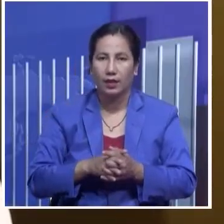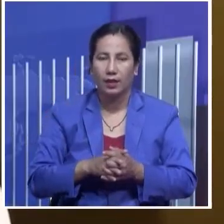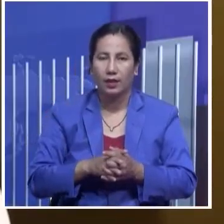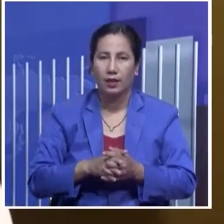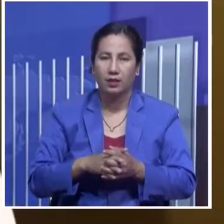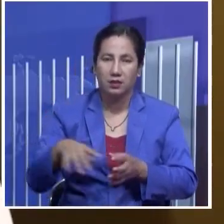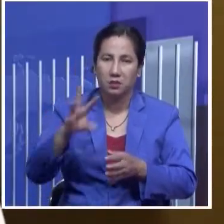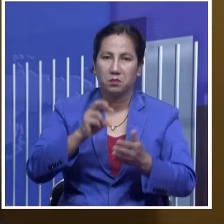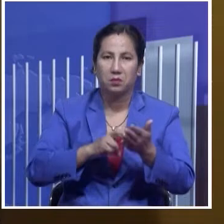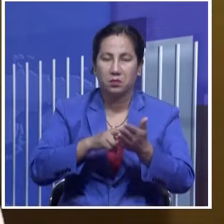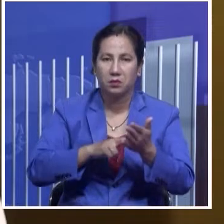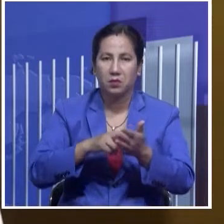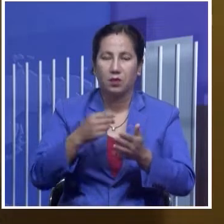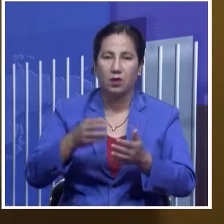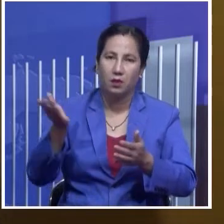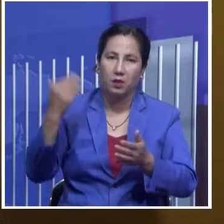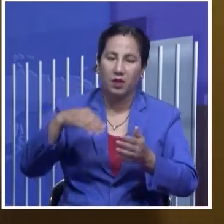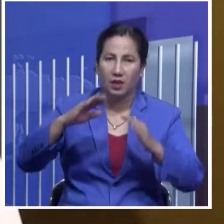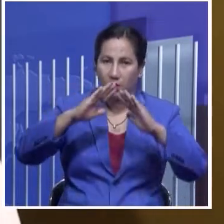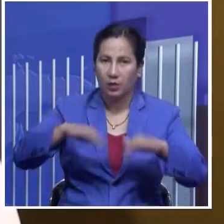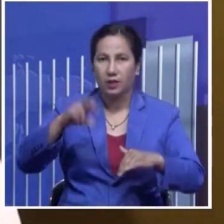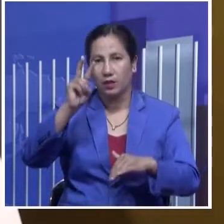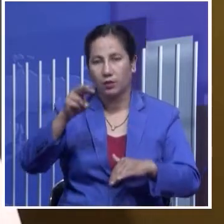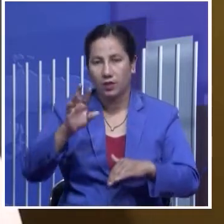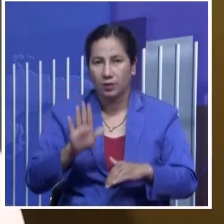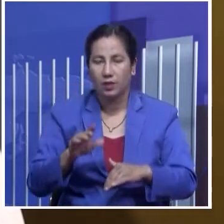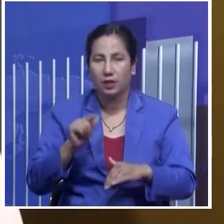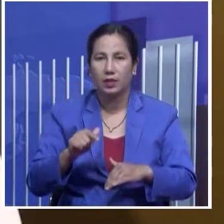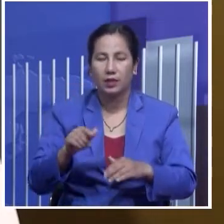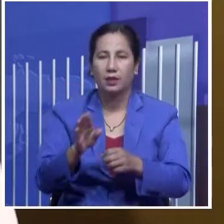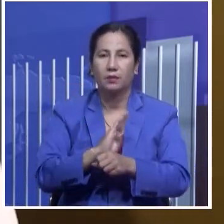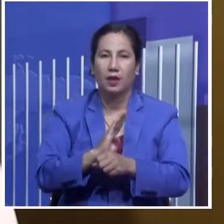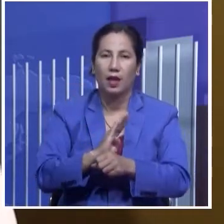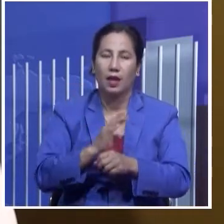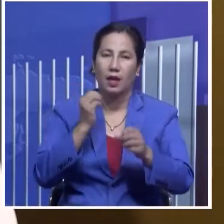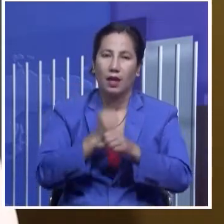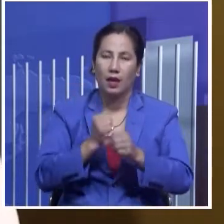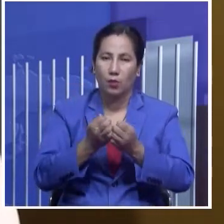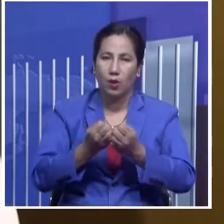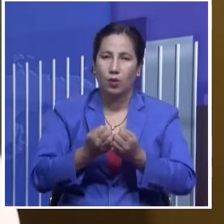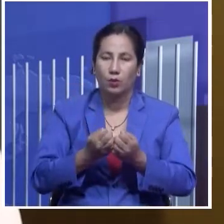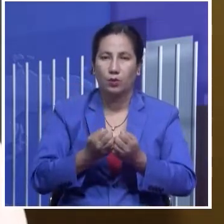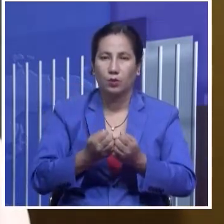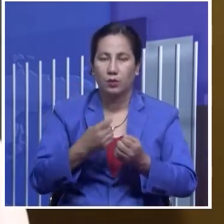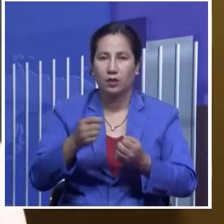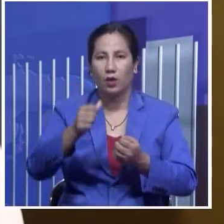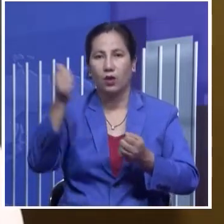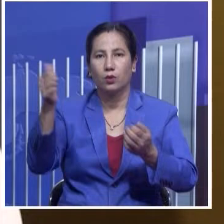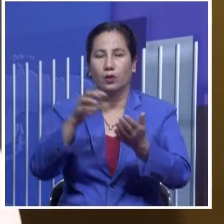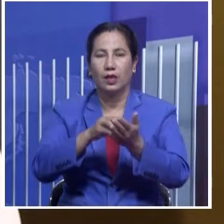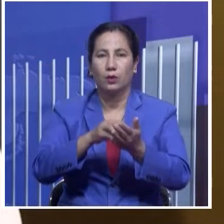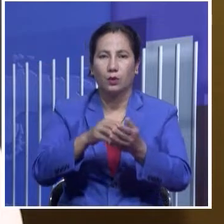पुरै जीर्ण भएर यो वर्षाले भत्किने अवस्थामा थिए, भनेपछि हामीले त्यतिमै सीमित भएर काम गर्नुपर्दाखेरि अन्य ठाउँहरूमा